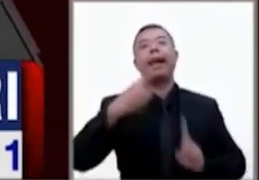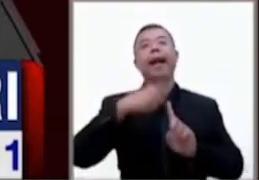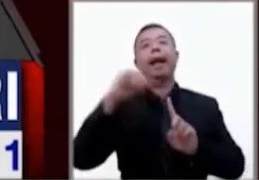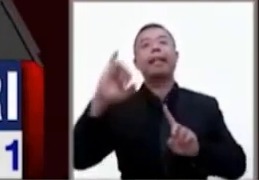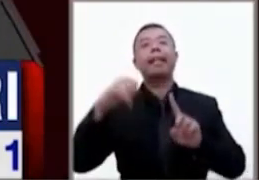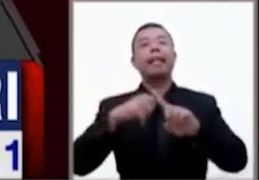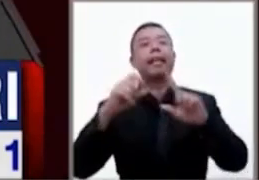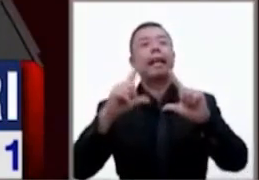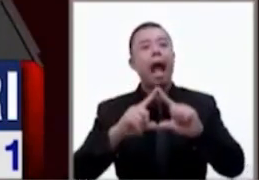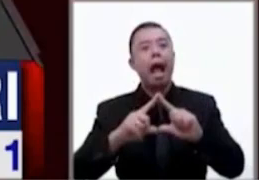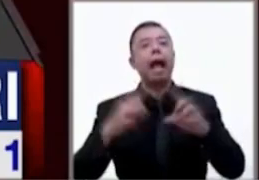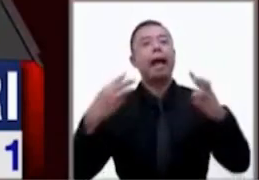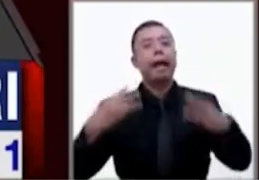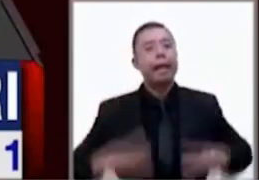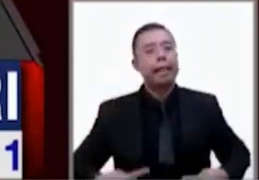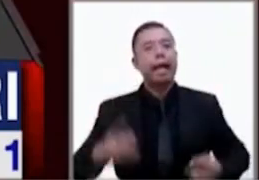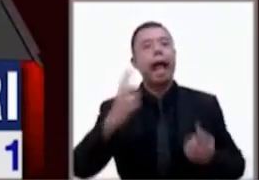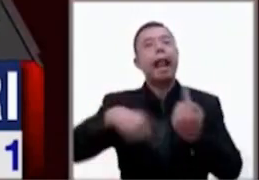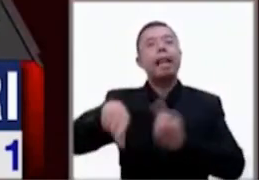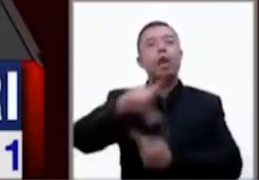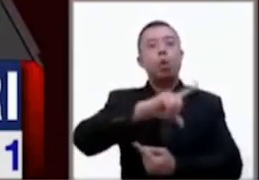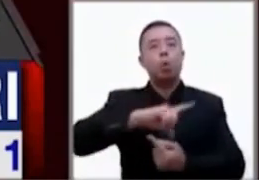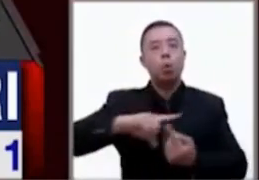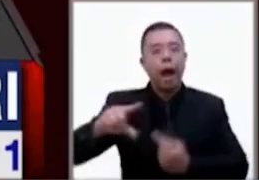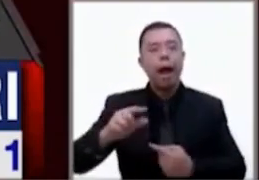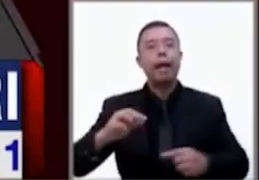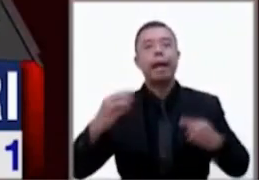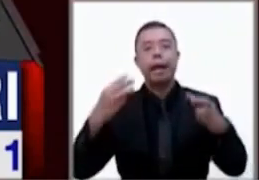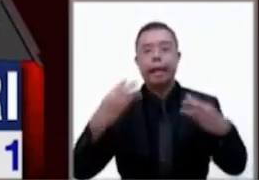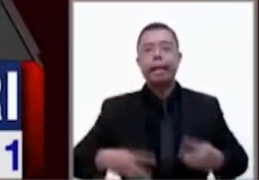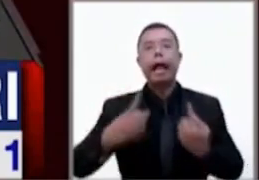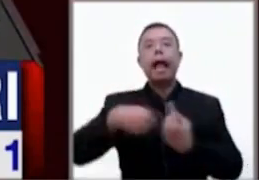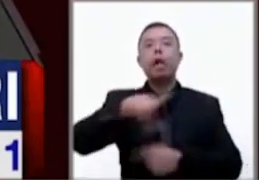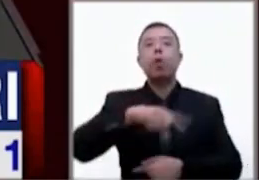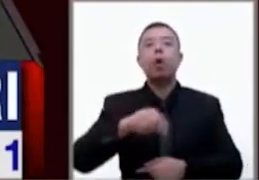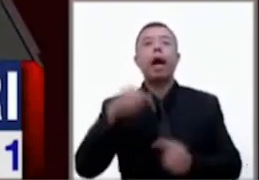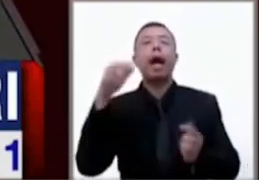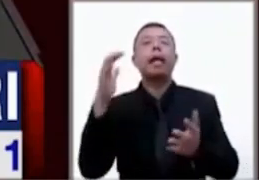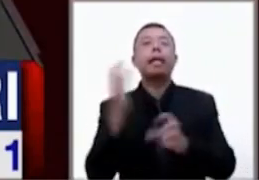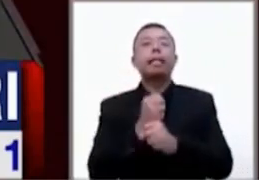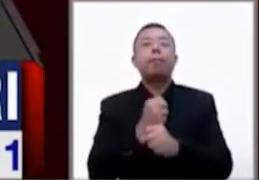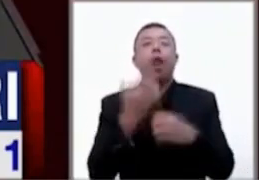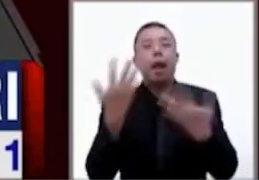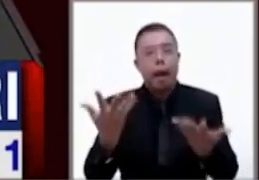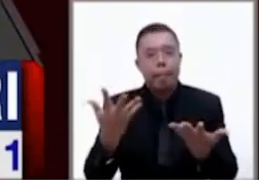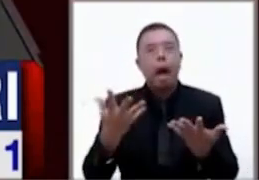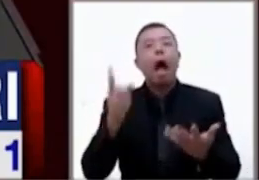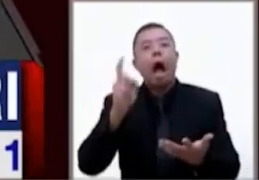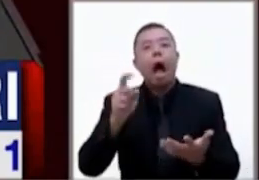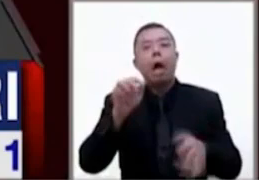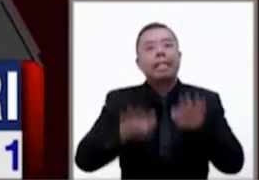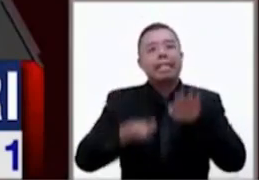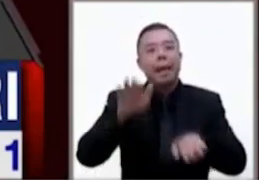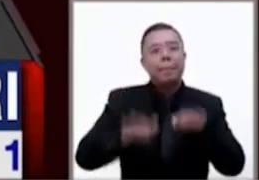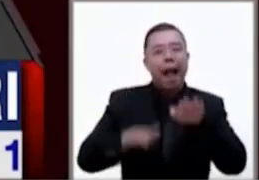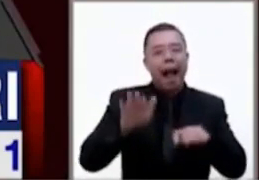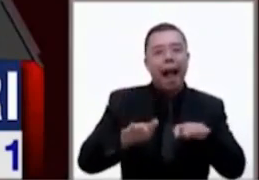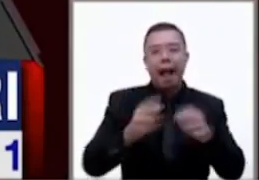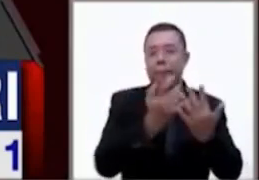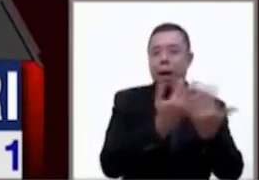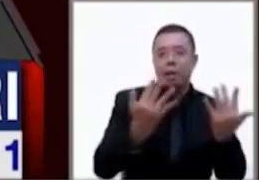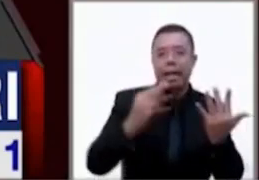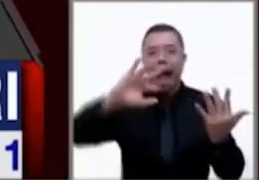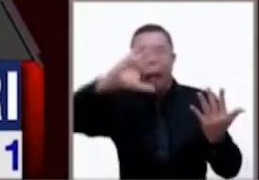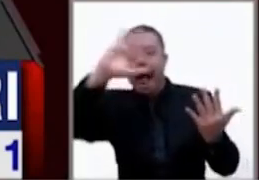etika. Etika lingkungan. Etika lingkungan ini intinya adalah keseimbangan antara manusia